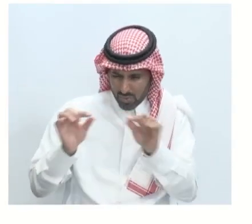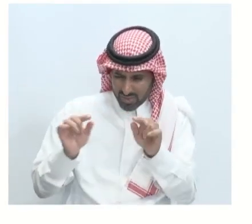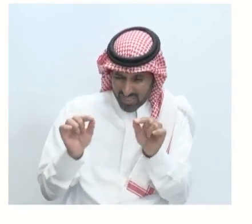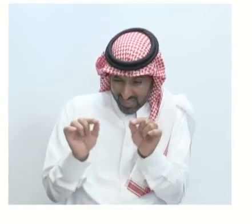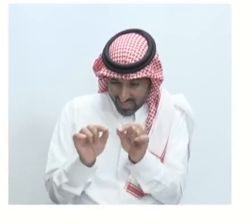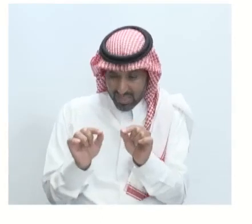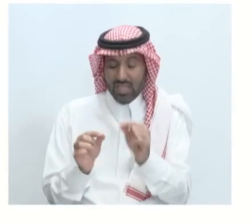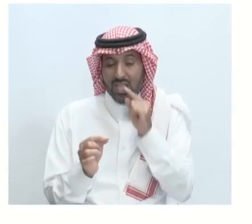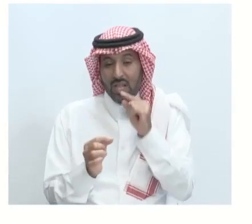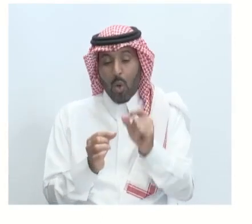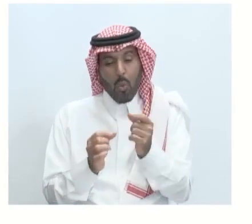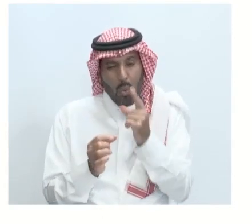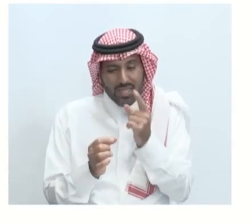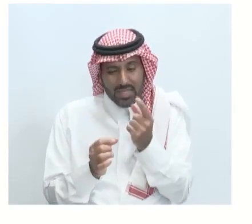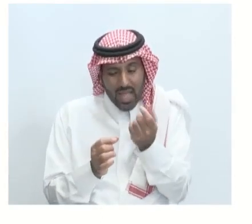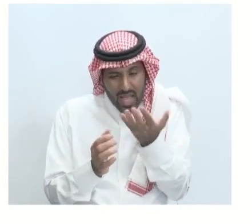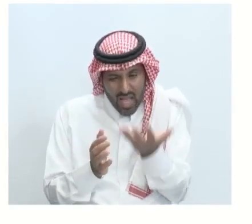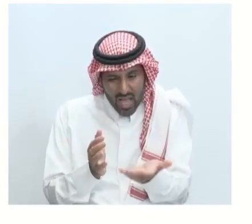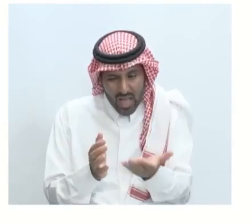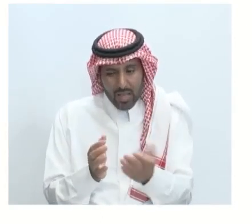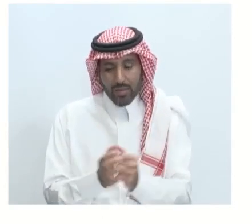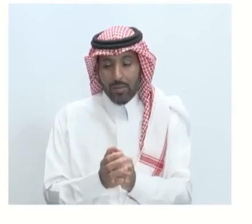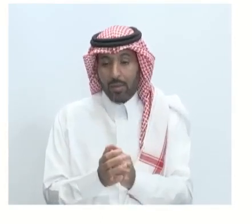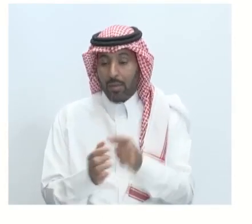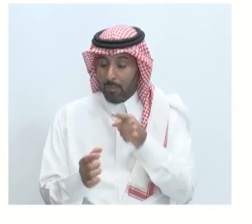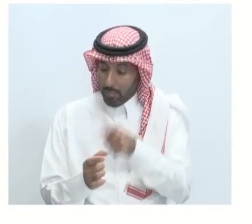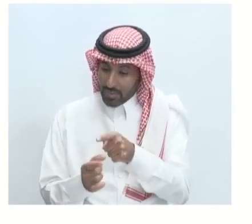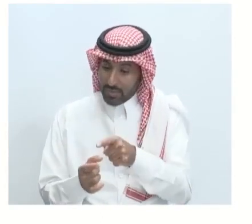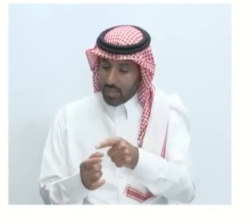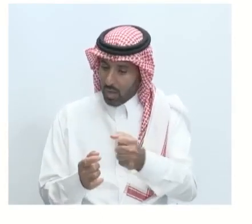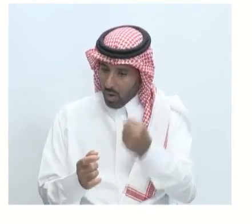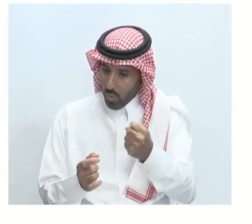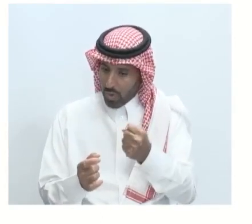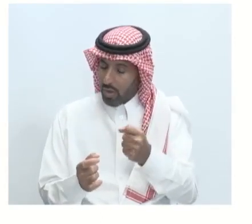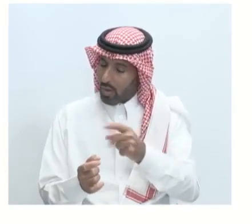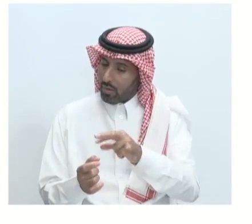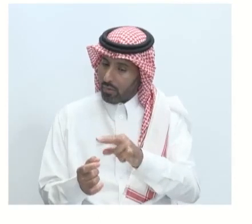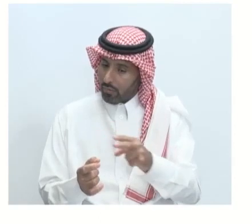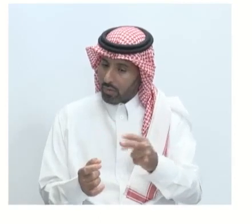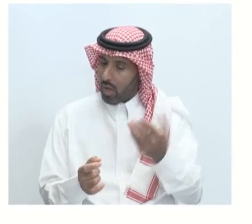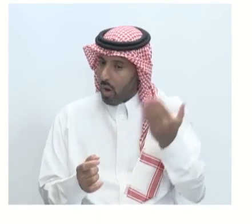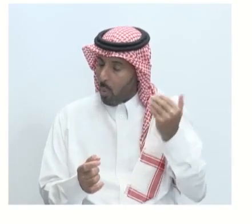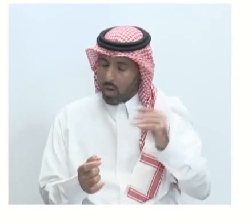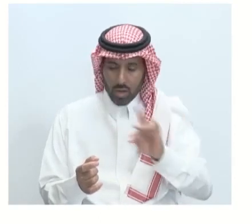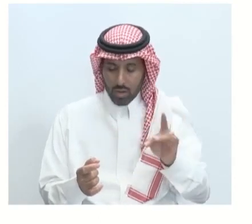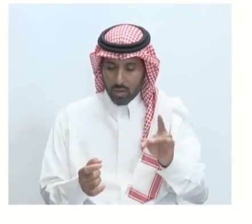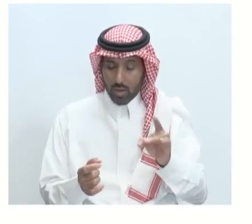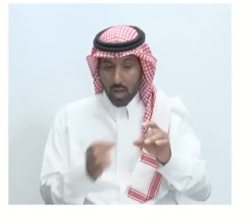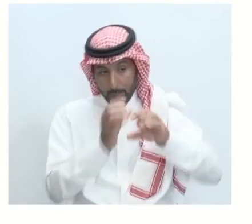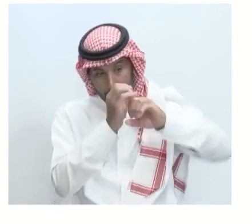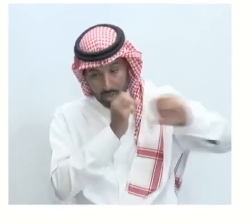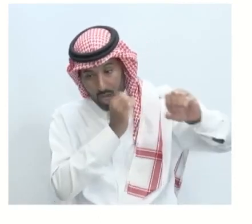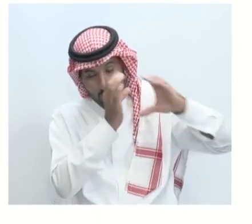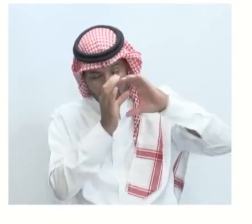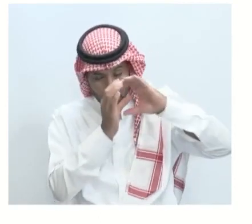وزن المراه الا انها اشد صلابه من ذي قبل كما ان بناء تلسكوب بمراه